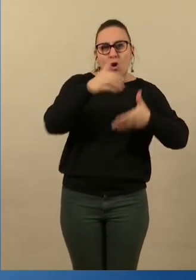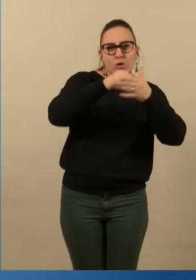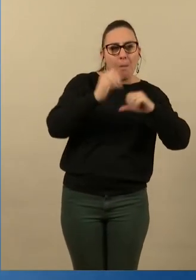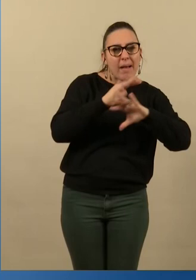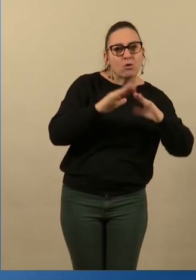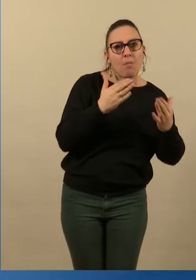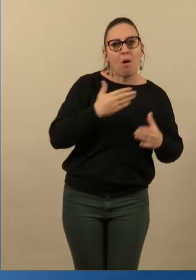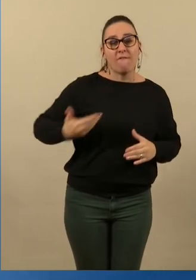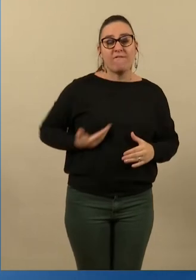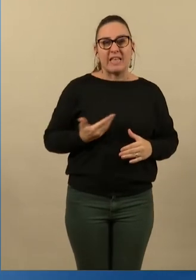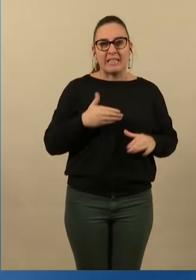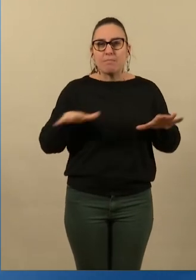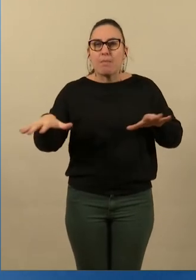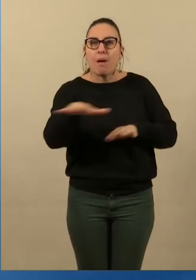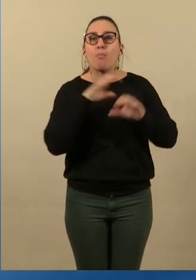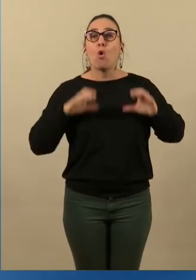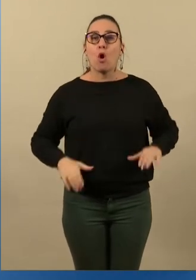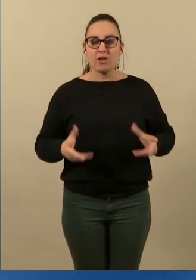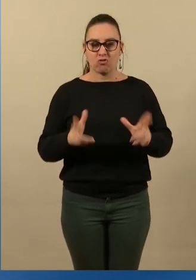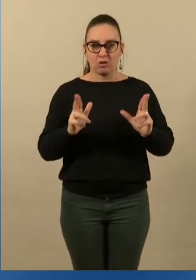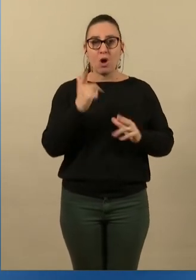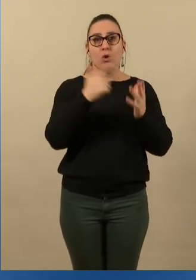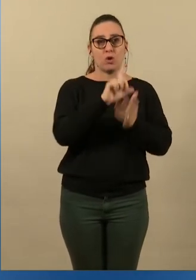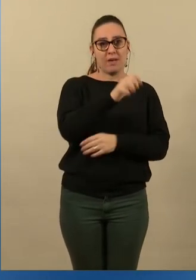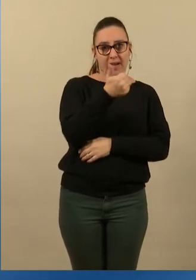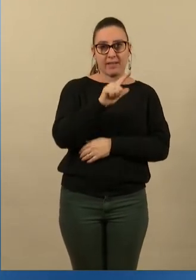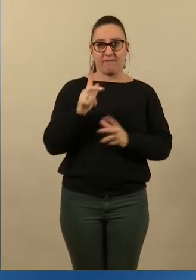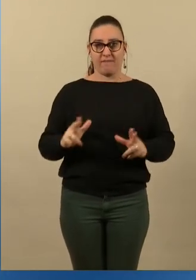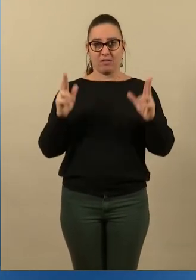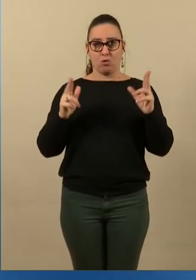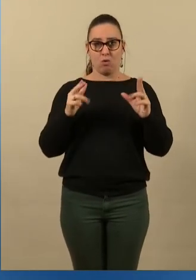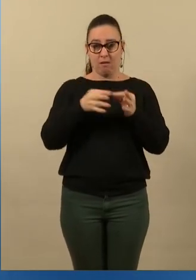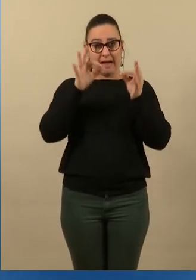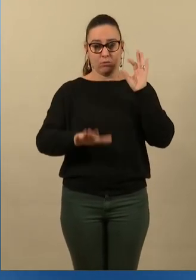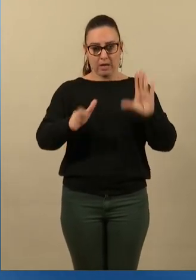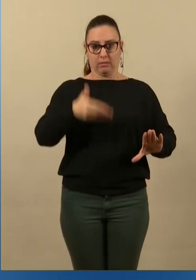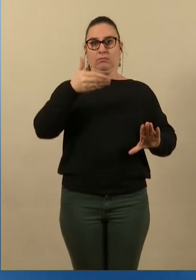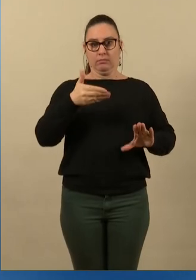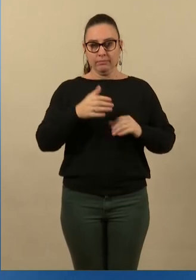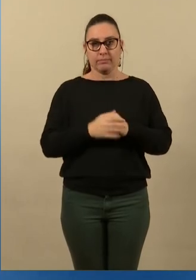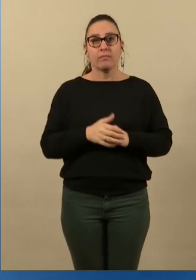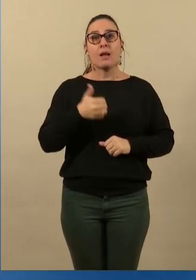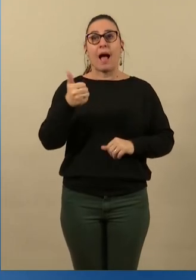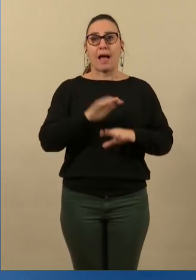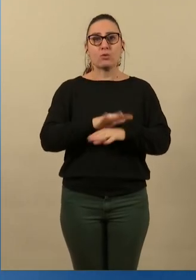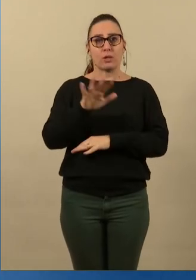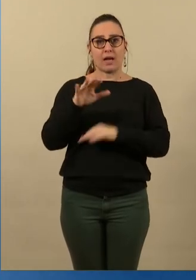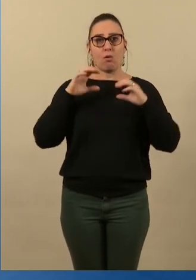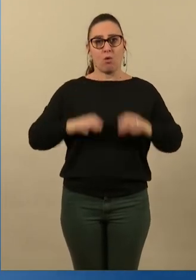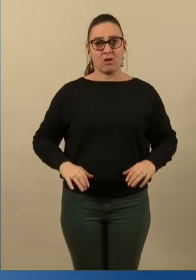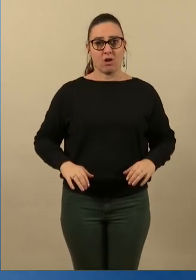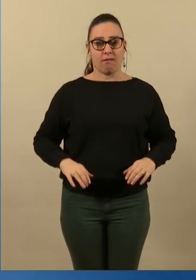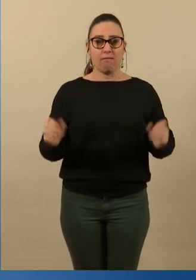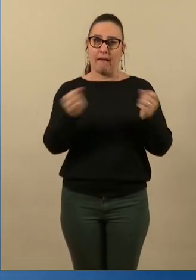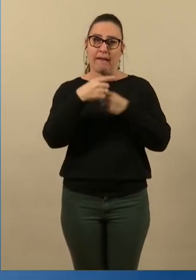auprès des collégiens pour l'année scolaire 2021-2022 indique qu'un collégien sur 5 a été victime